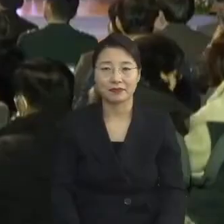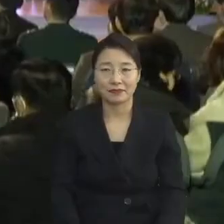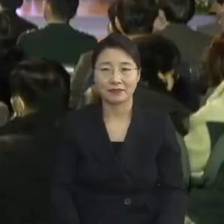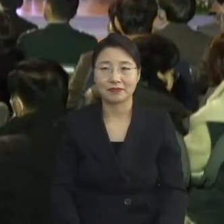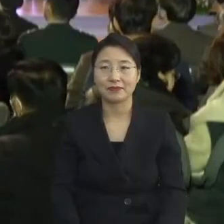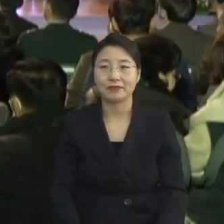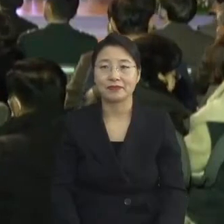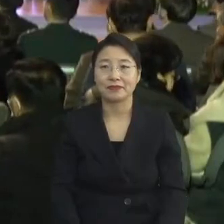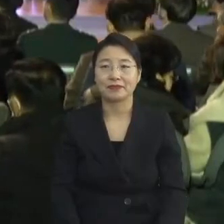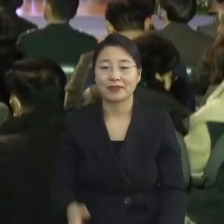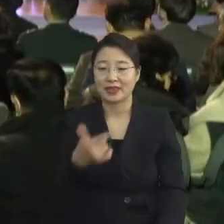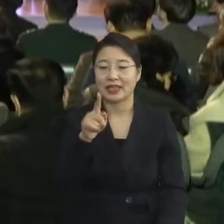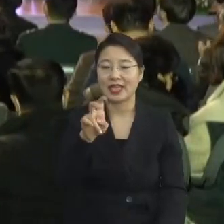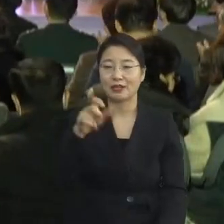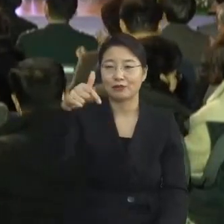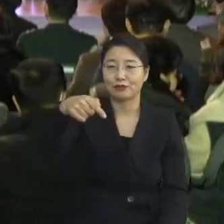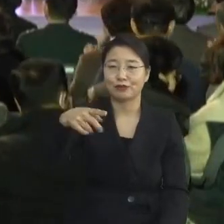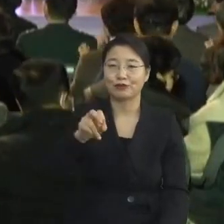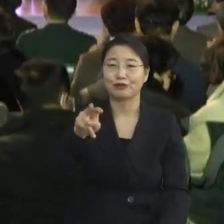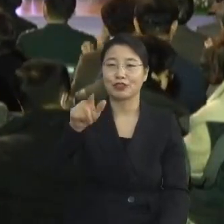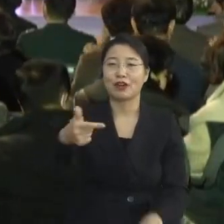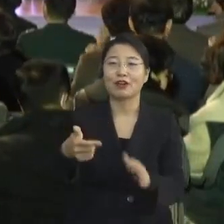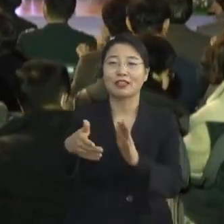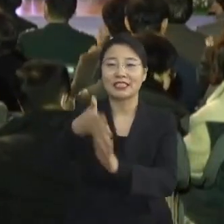남궁혁 시의원님 참석하셨습니다.